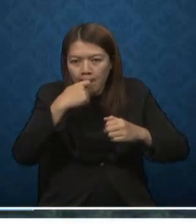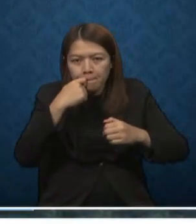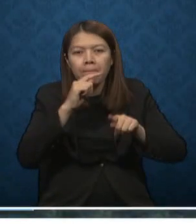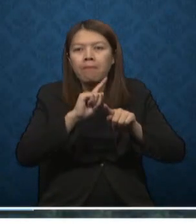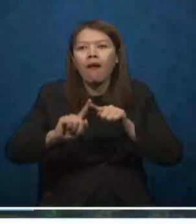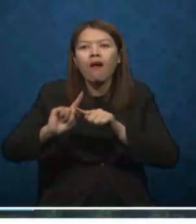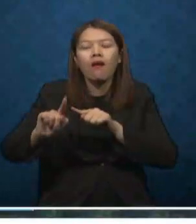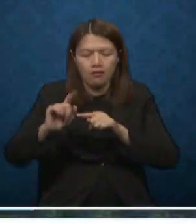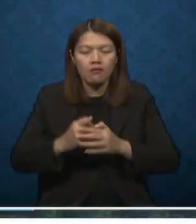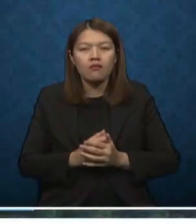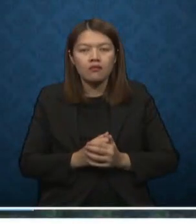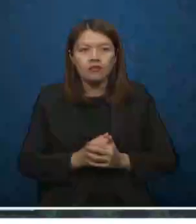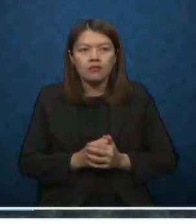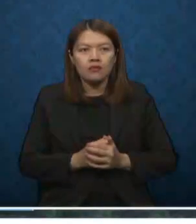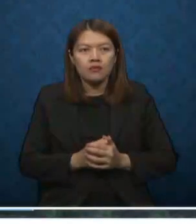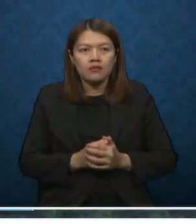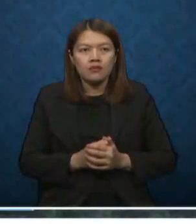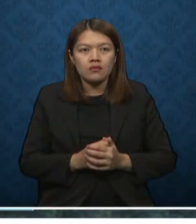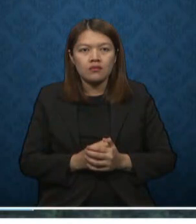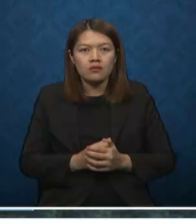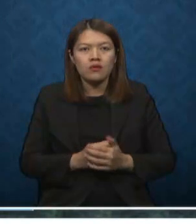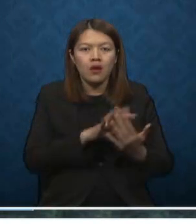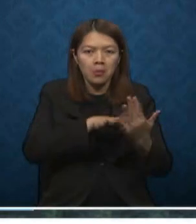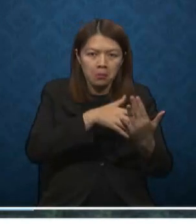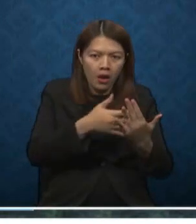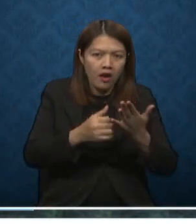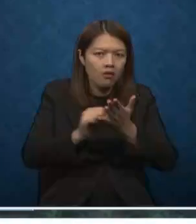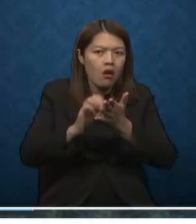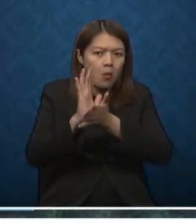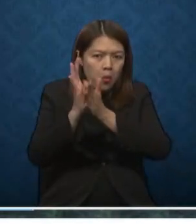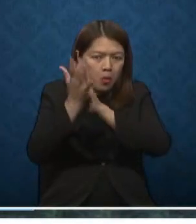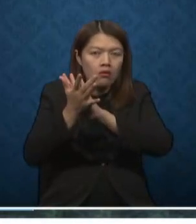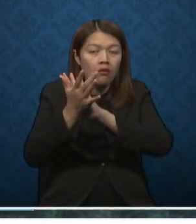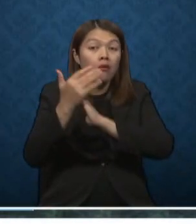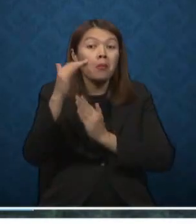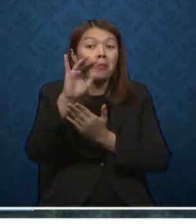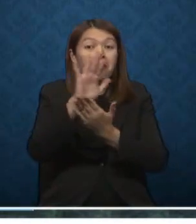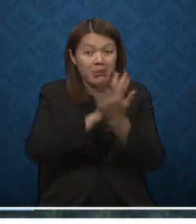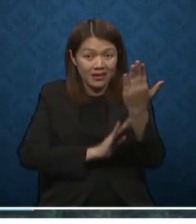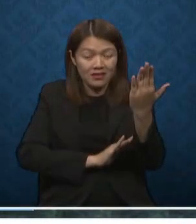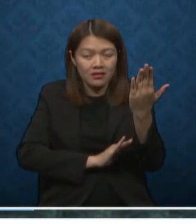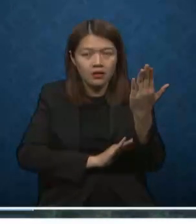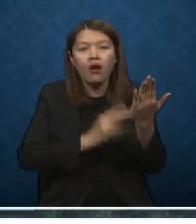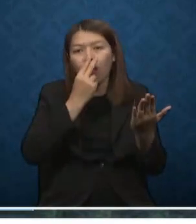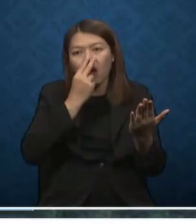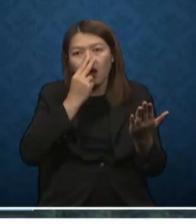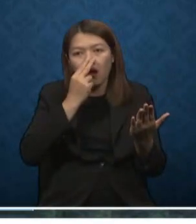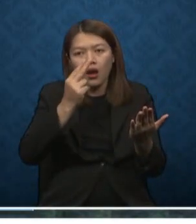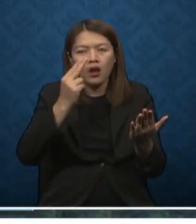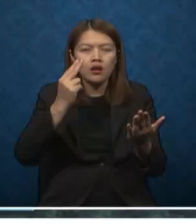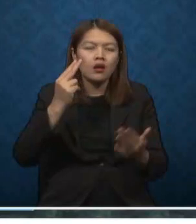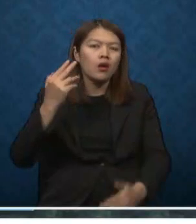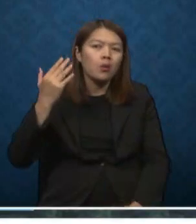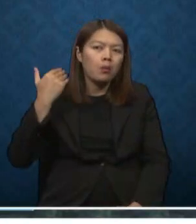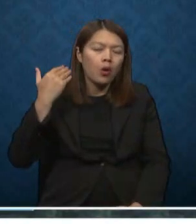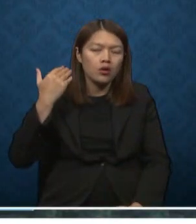จากการที่แผนการไปรูปประเทศนั้นได้ชี้ให้เห็นตั้งแต่ที่ผมกล่าวเ